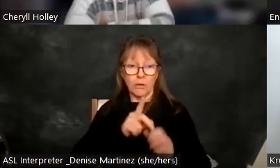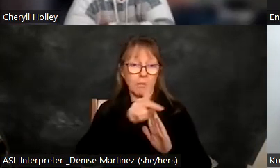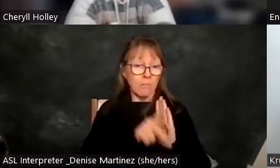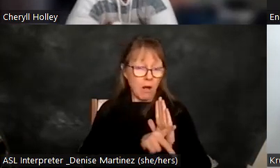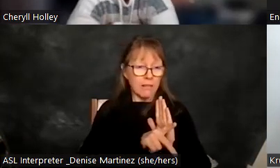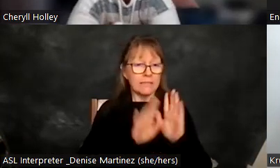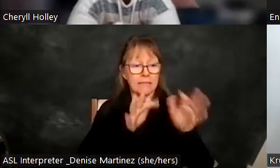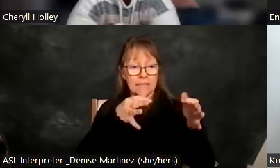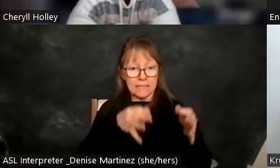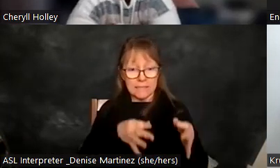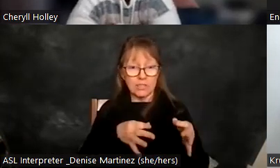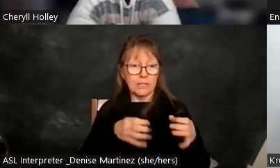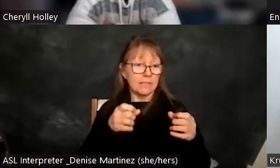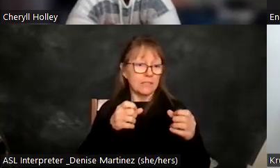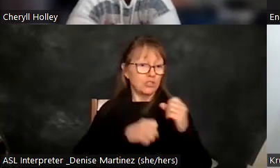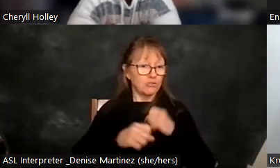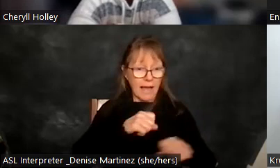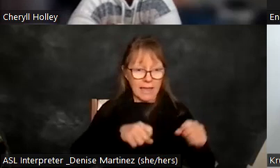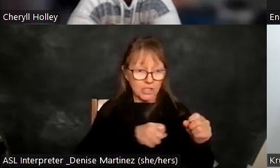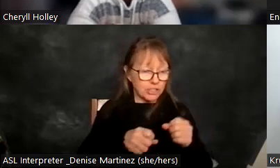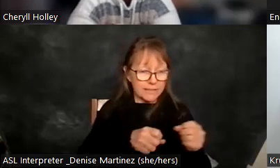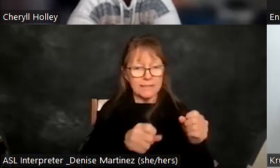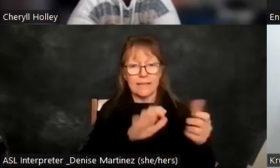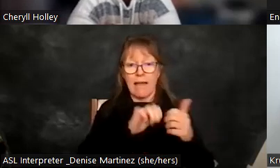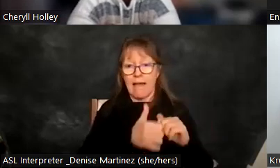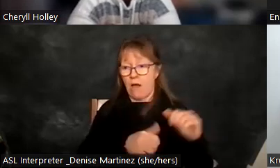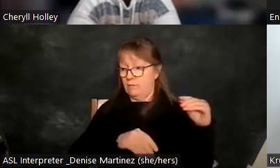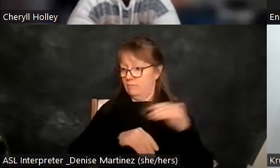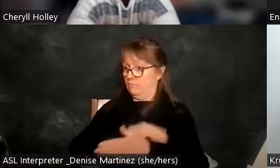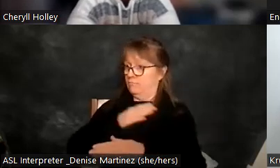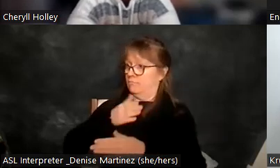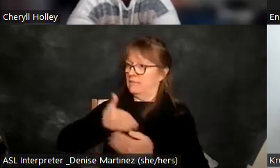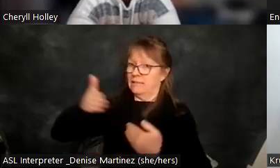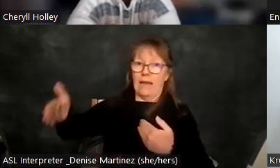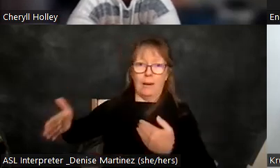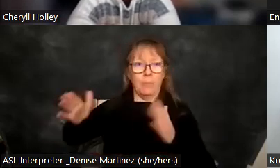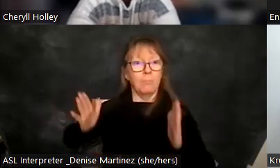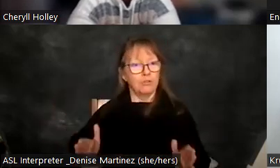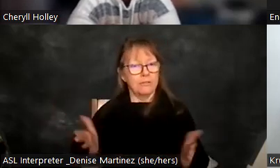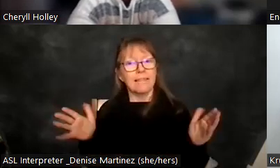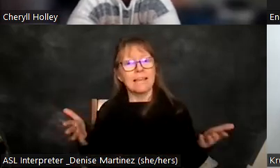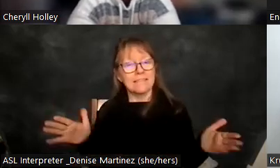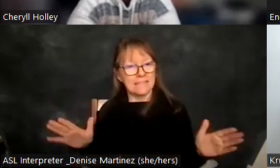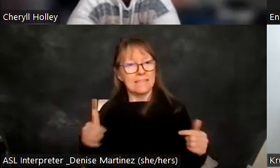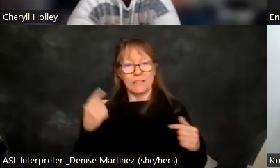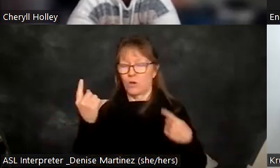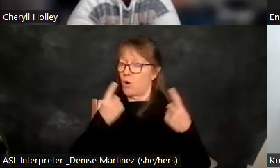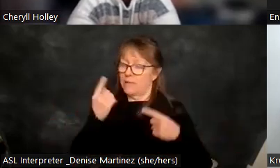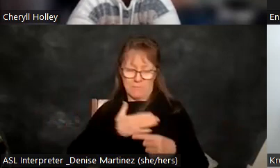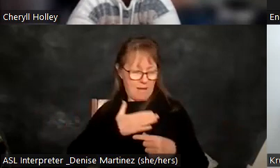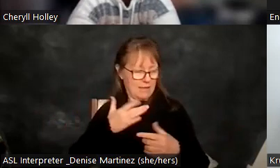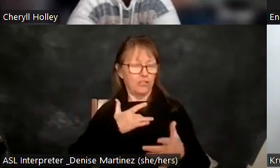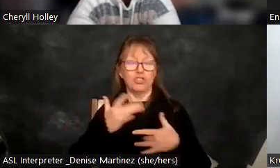toute décision que nous, toute stratégie qui est capable de traduire toute